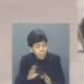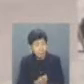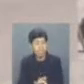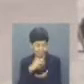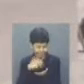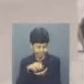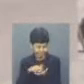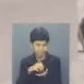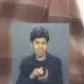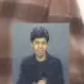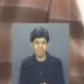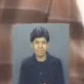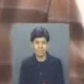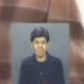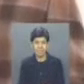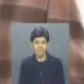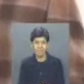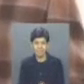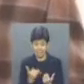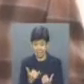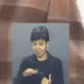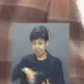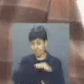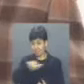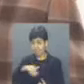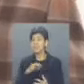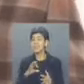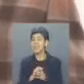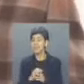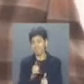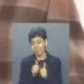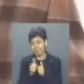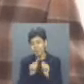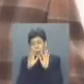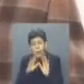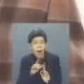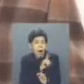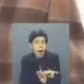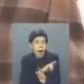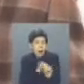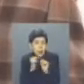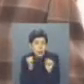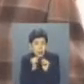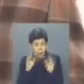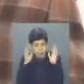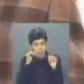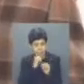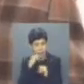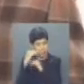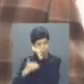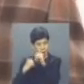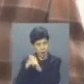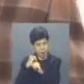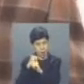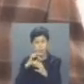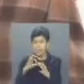ให้ทราบกันอีกครั้งค่ะเหล่านี้คือสีสันภายในงานเทศกาลหิมะเมืองซัปโปโรในการประชาสัมพันธ์และพัฒนาเมืองเพื่อก้าวไปสู่ระ